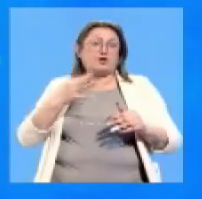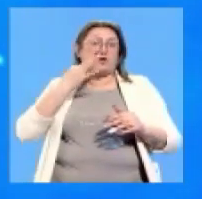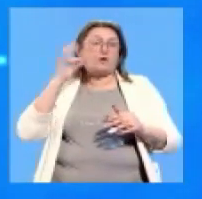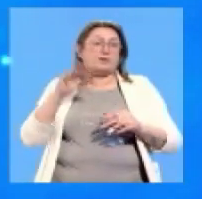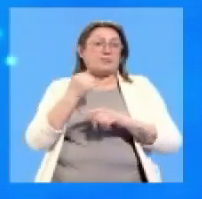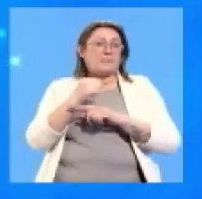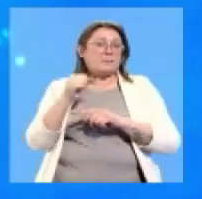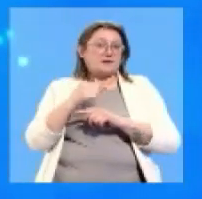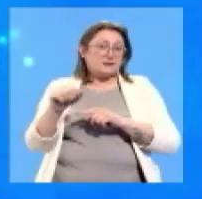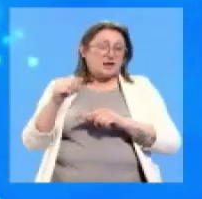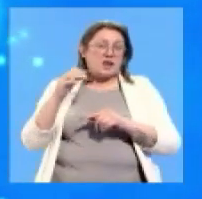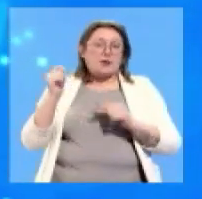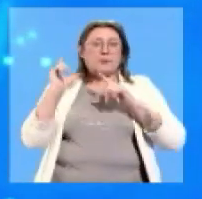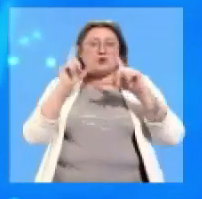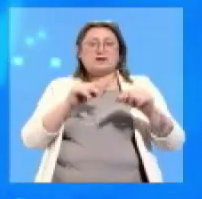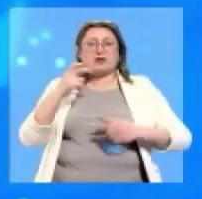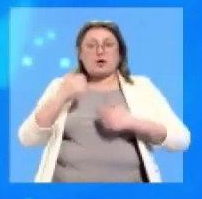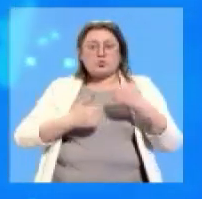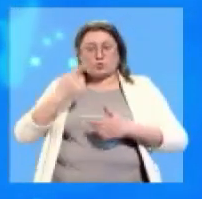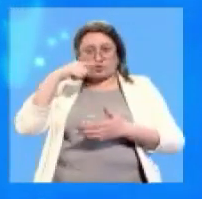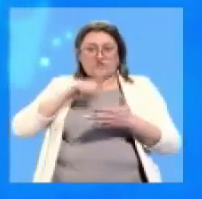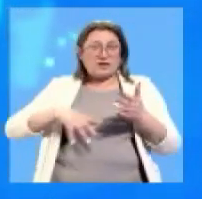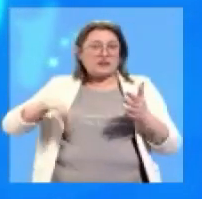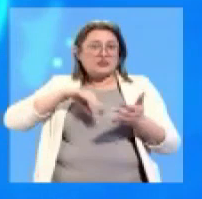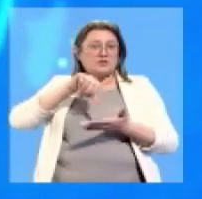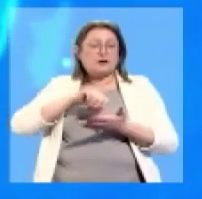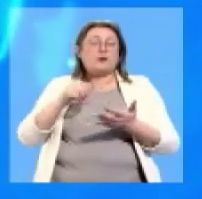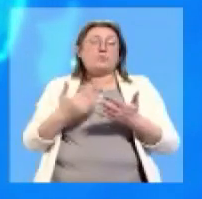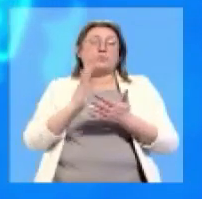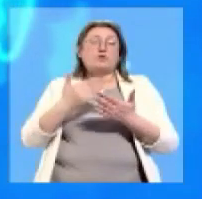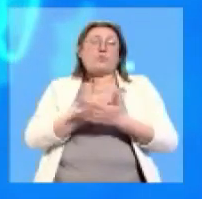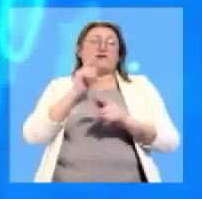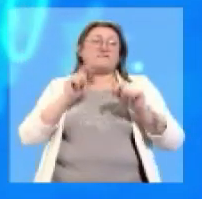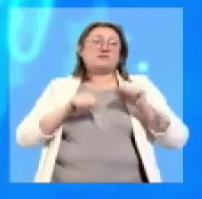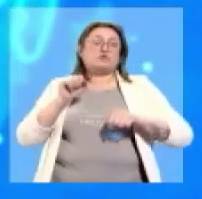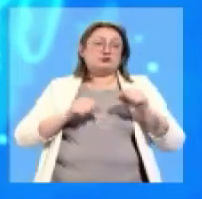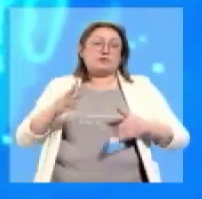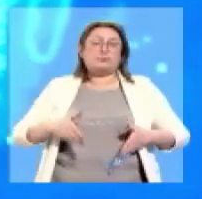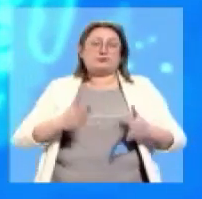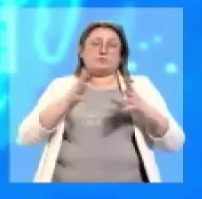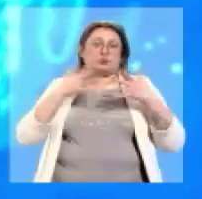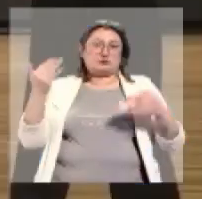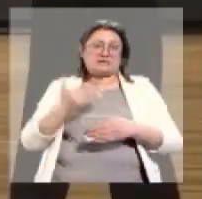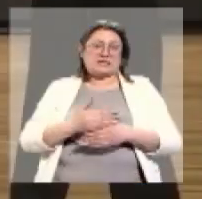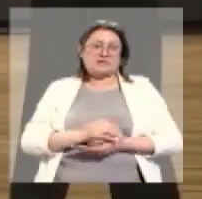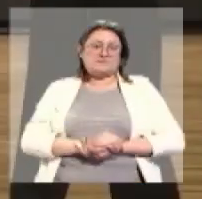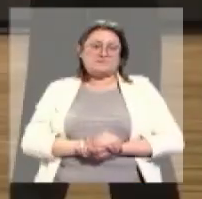маленькие победы. А поездка на конкурс, уверены участники, откроет новые возможности и путь к большой сцене.